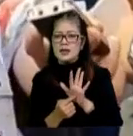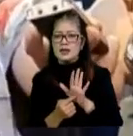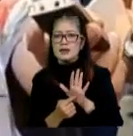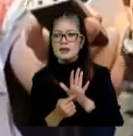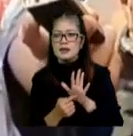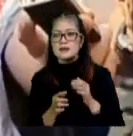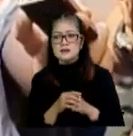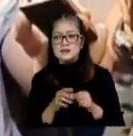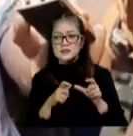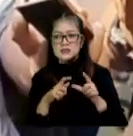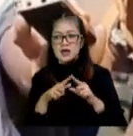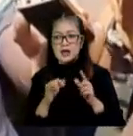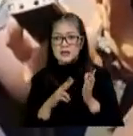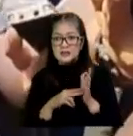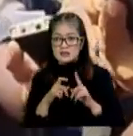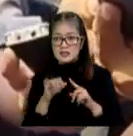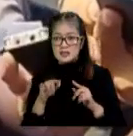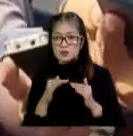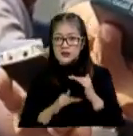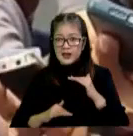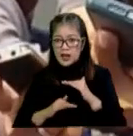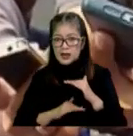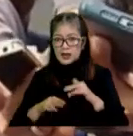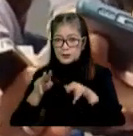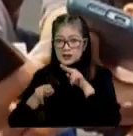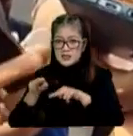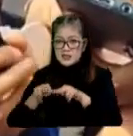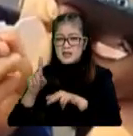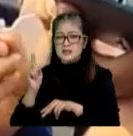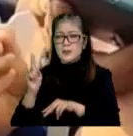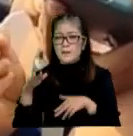standar operasional dari tim SUS ini. Kenapa?